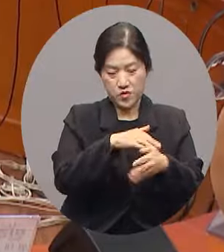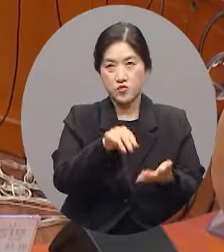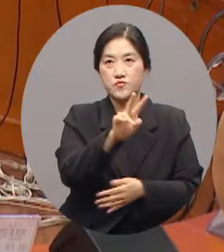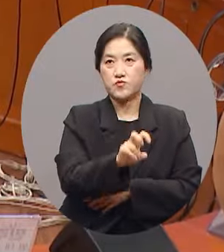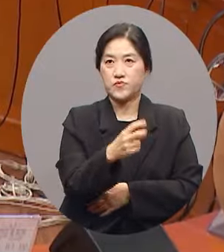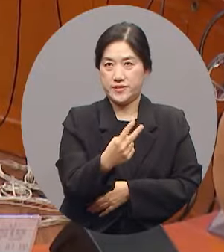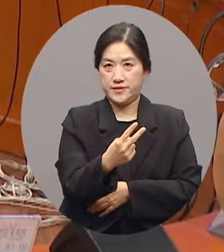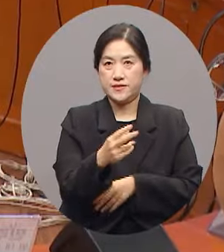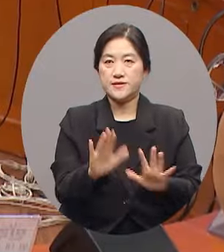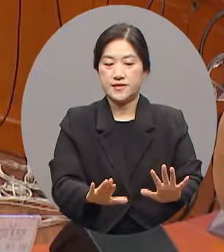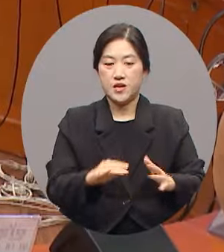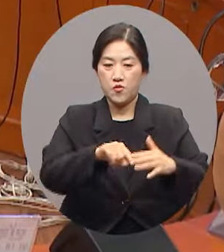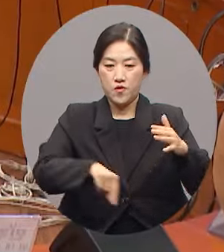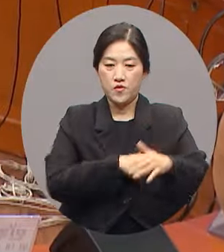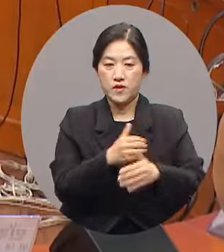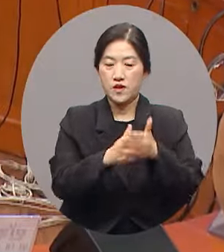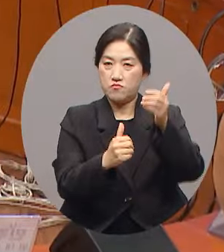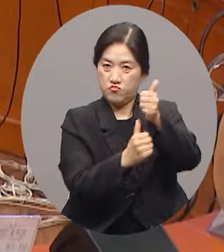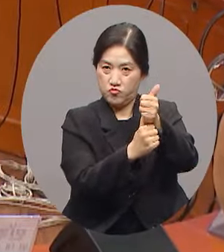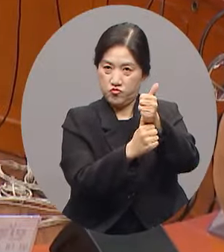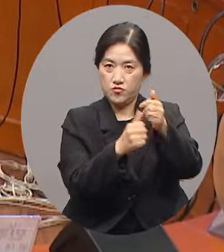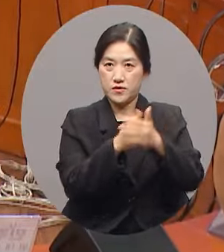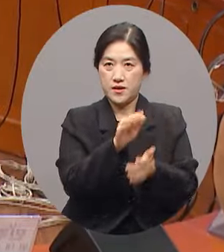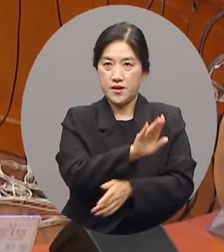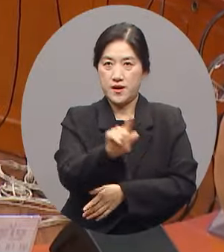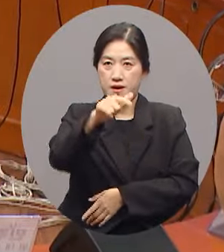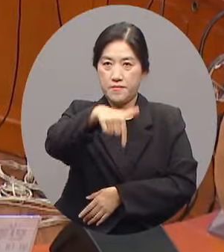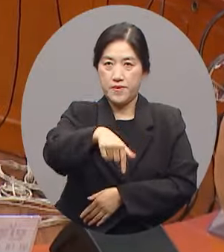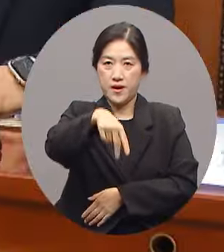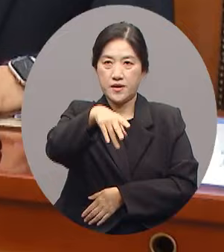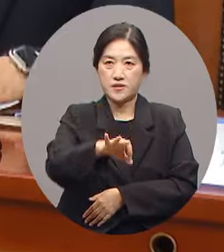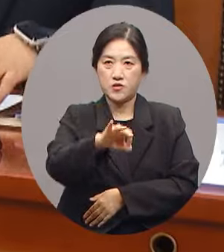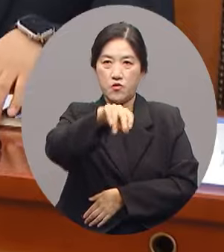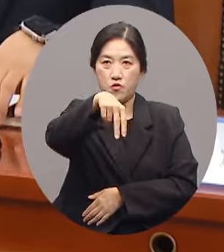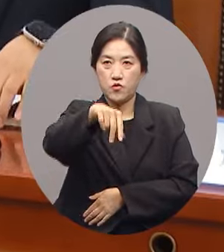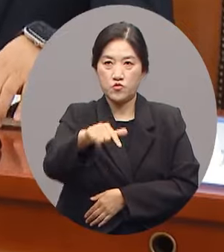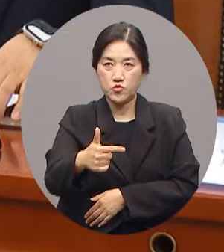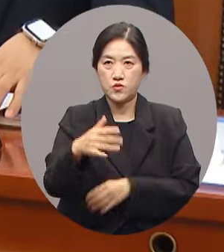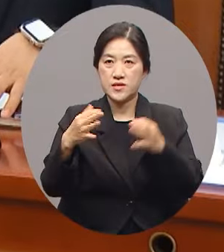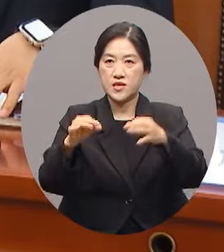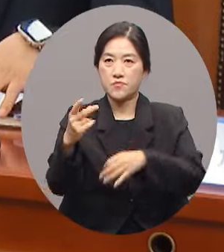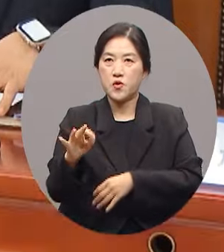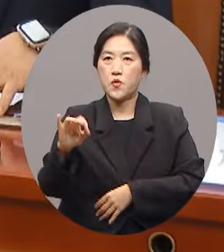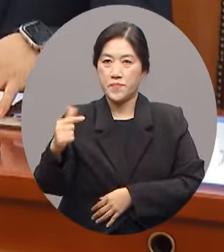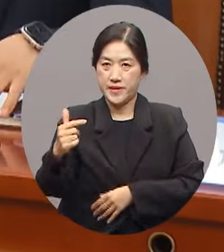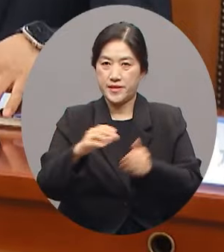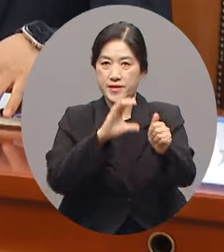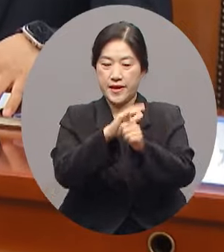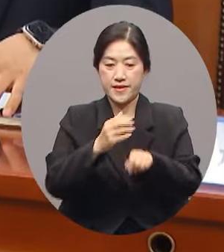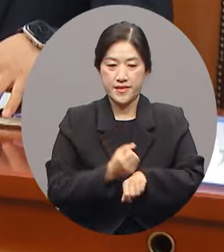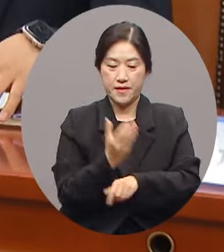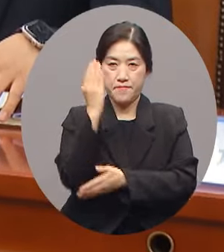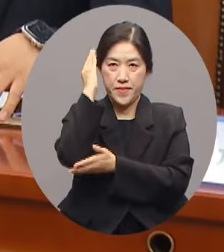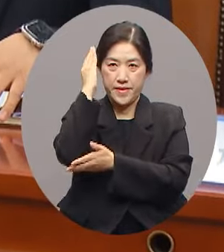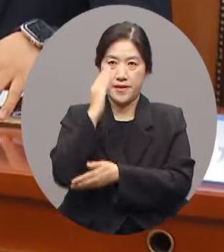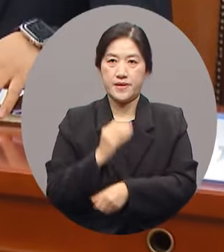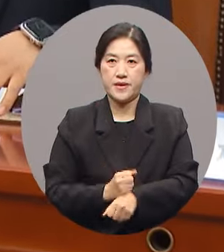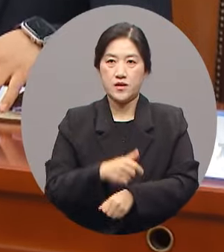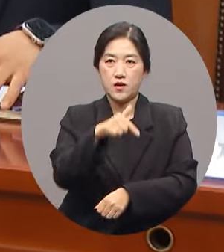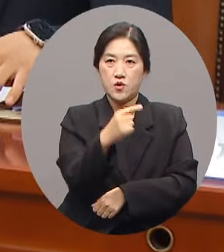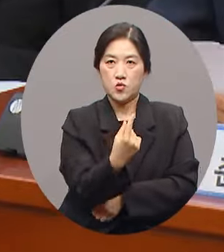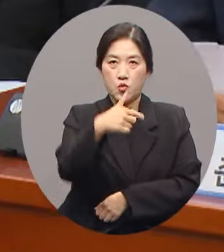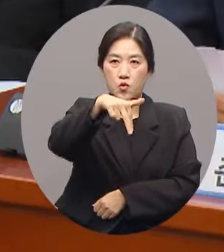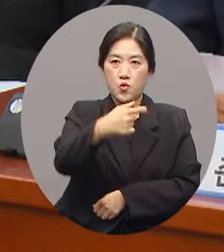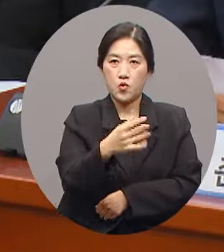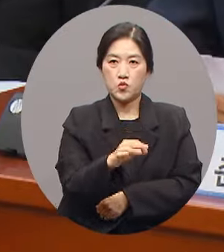꾸렸습니다. 원내수석부대표에 박성준, 김용민 두 의원을 임명했고 원내대변인엔 노종면,